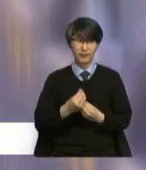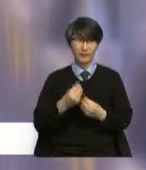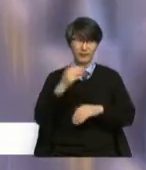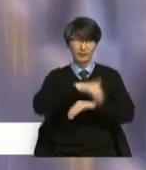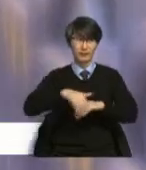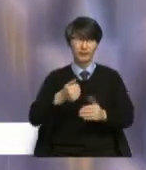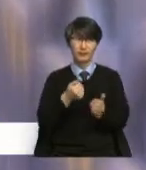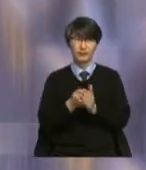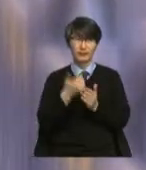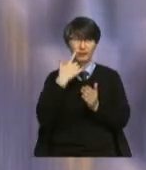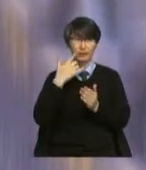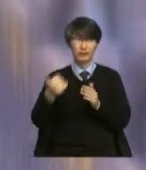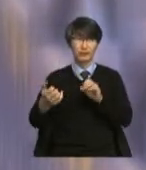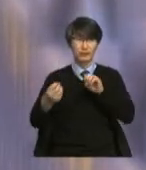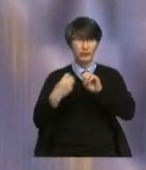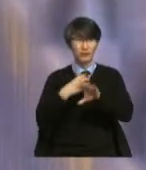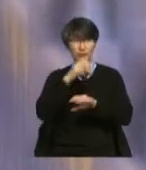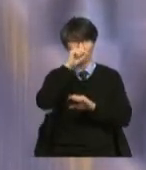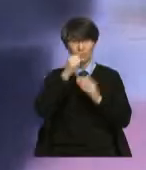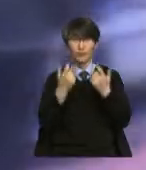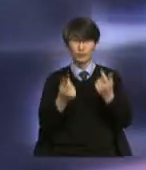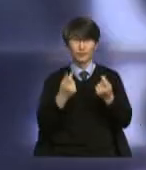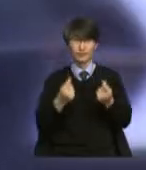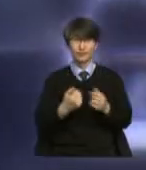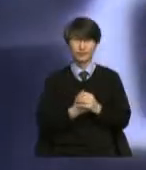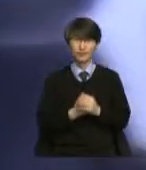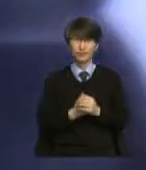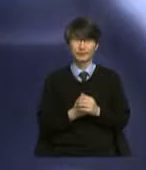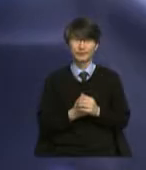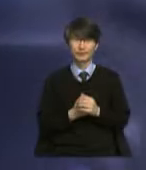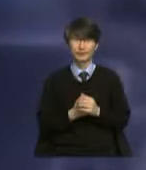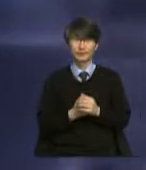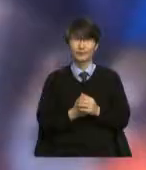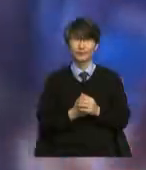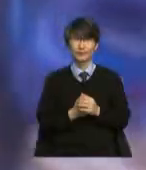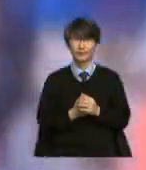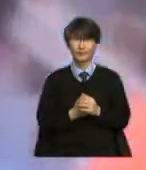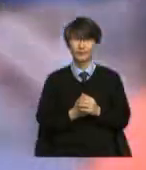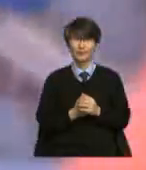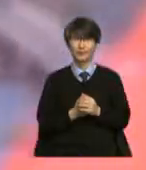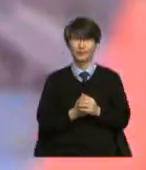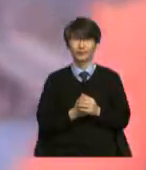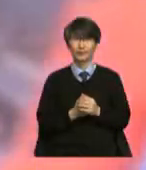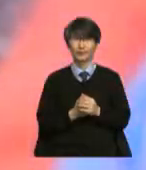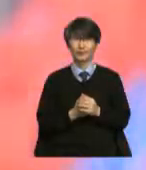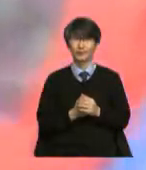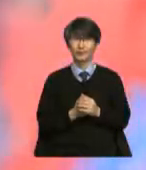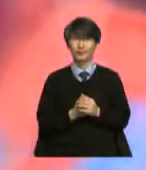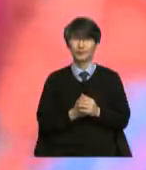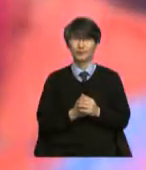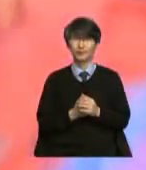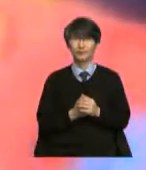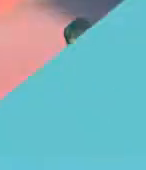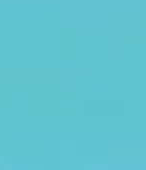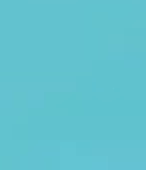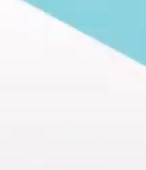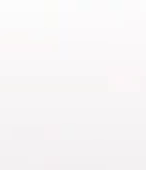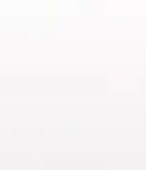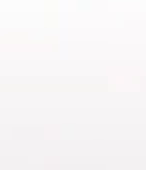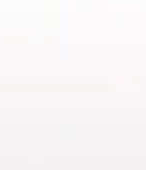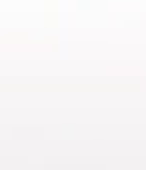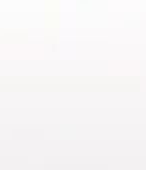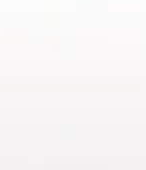만큼 학부모들의 반발은 없을 것으로 구는 예상하고 있습니다. 딜라이브 설경기 케이블TV 조성엽입니다.